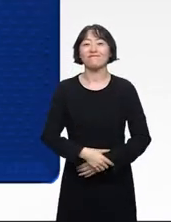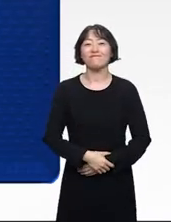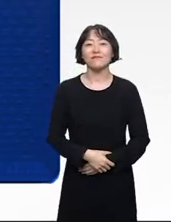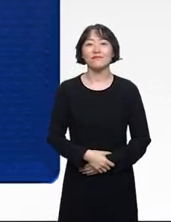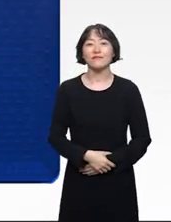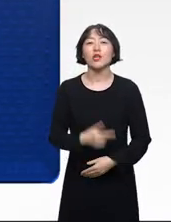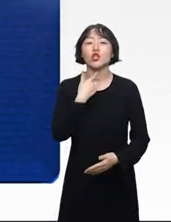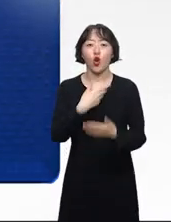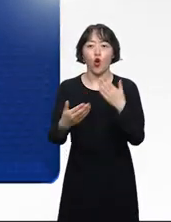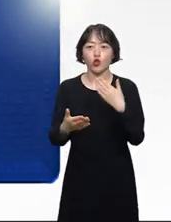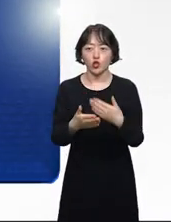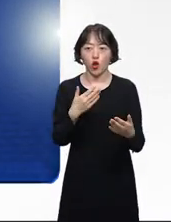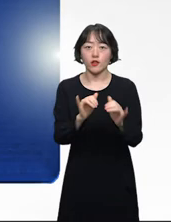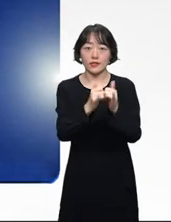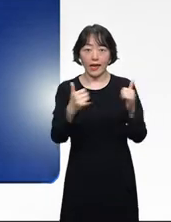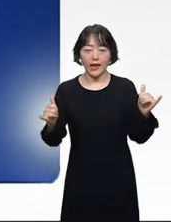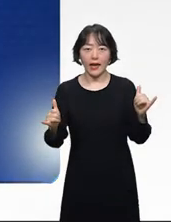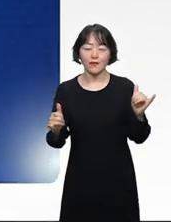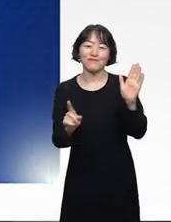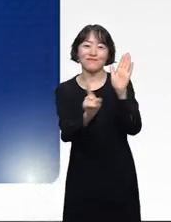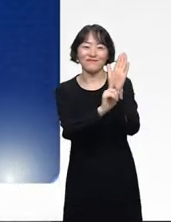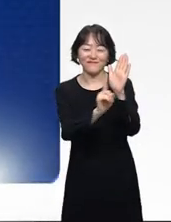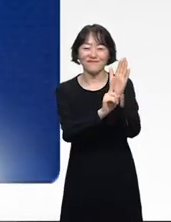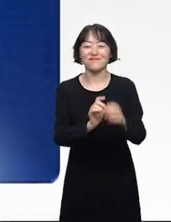경력직 성형 연마 직원을 모집합니다.